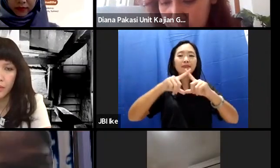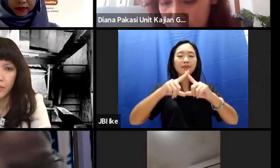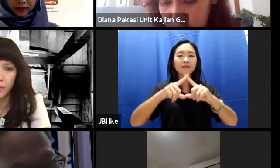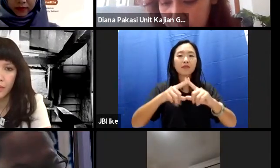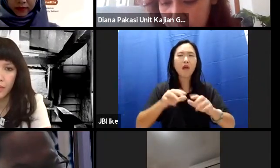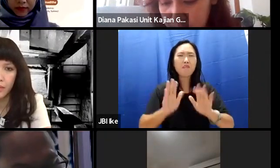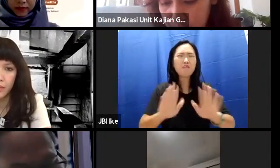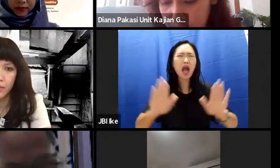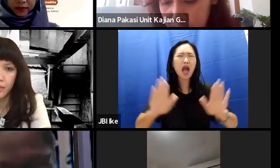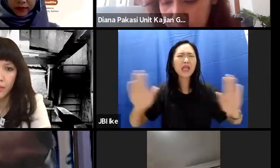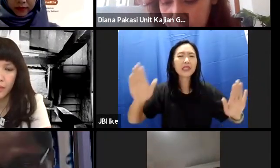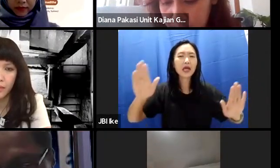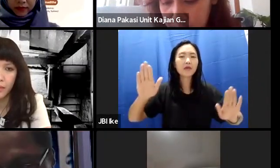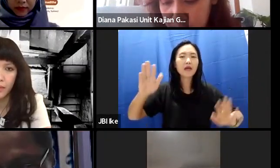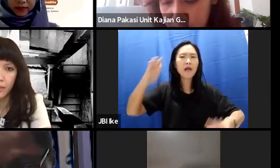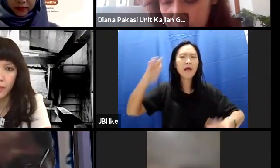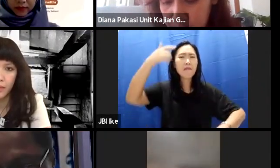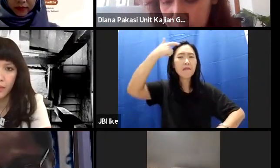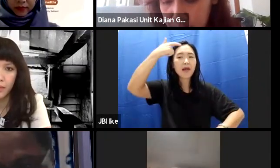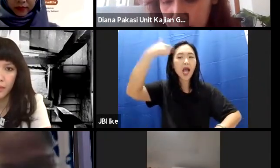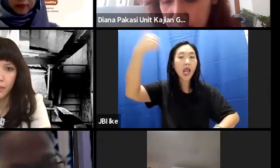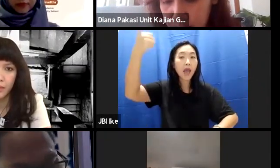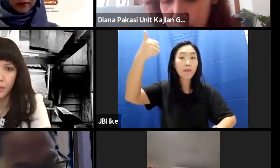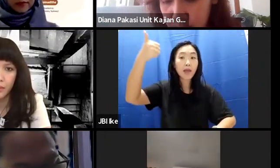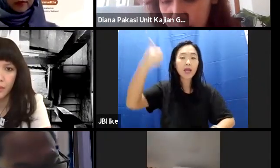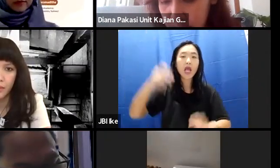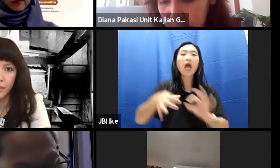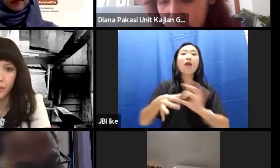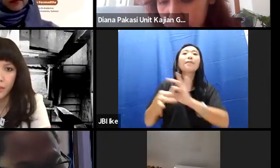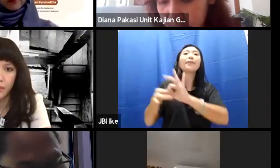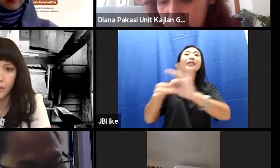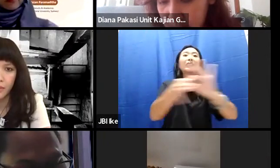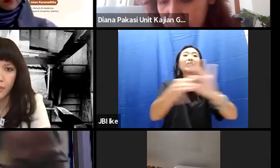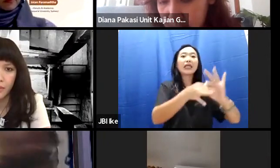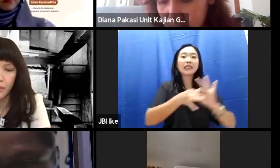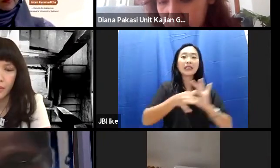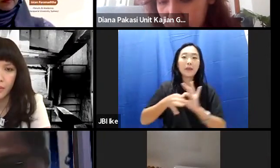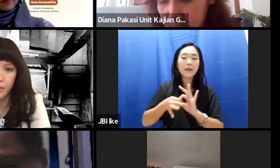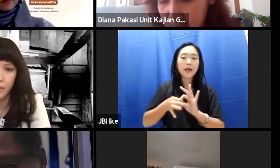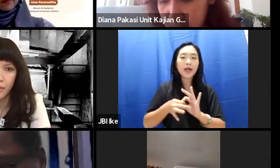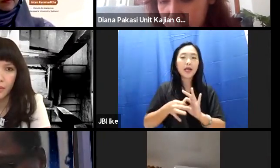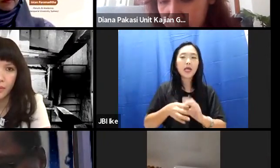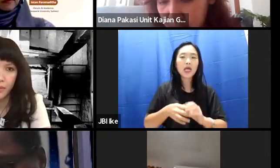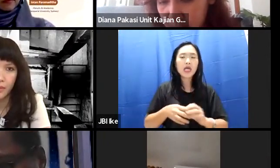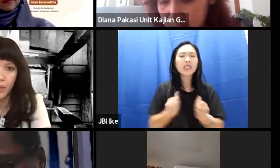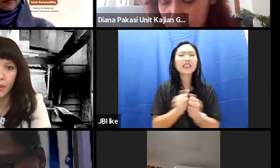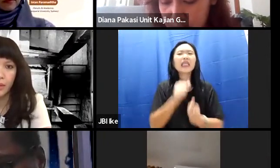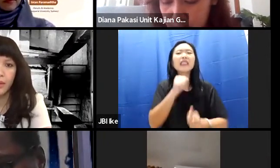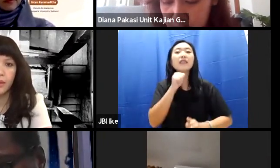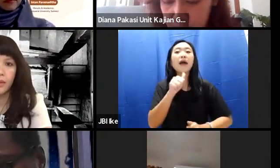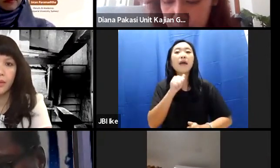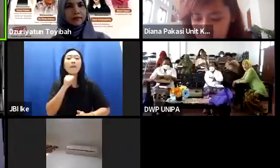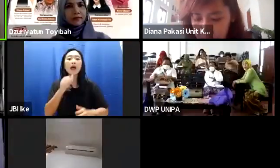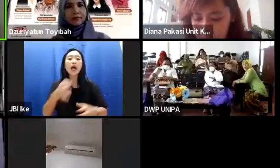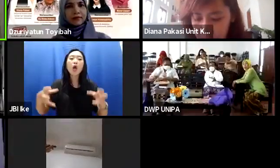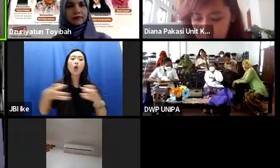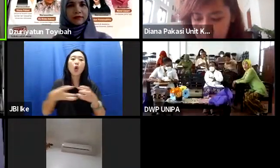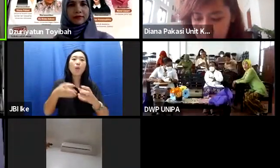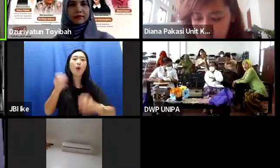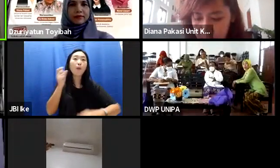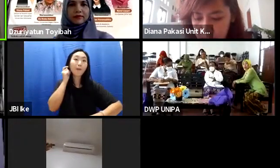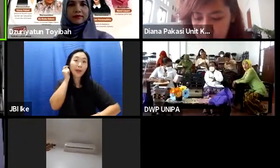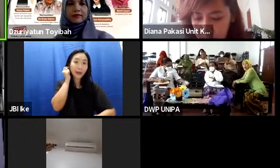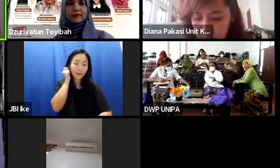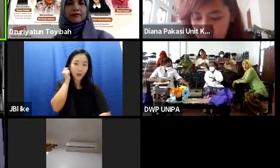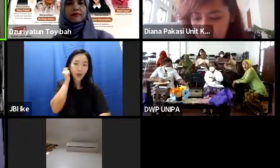bekerja bersama kelompok rentan, seperti kelompok perempuan dan juga kelompok anak perempuan. Ia juga banyak bekerja dengan